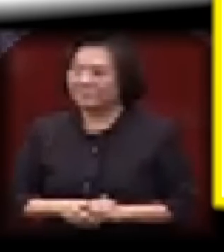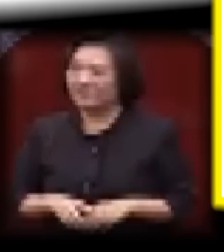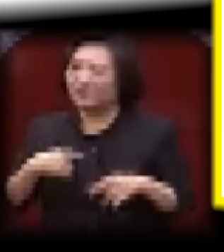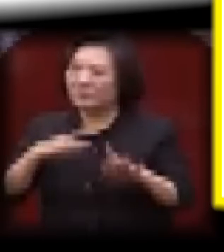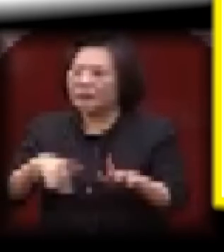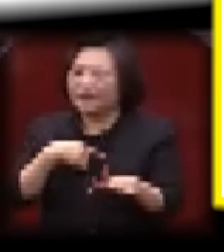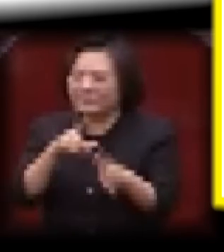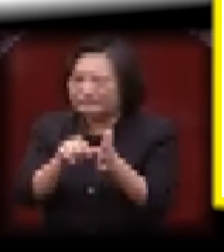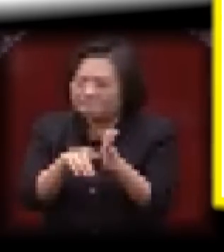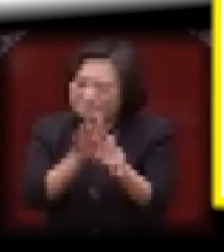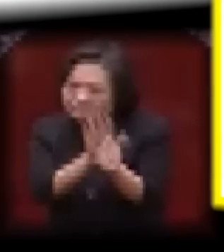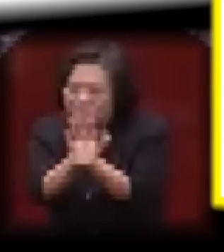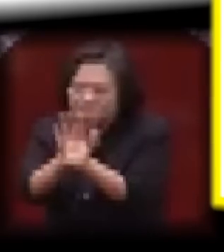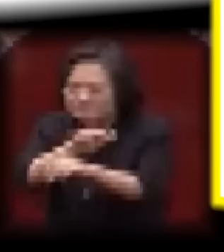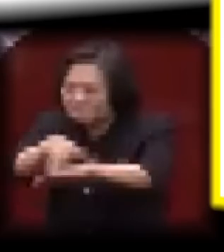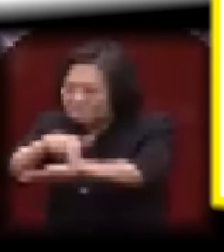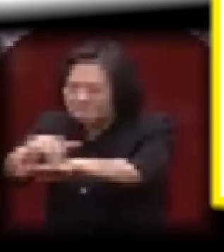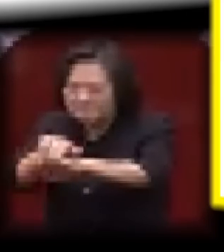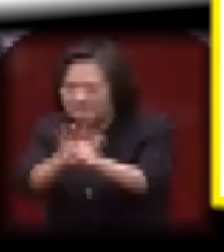当多的时间在处理这个问题。